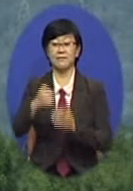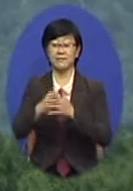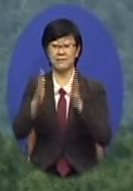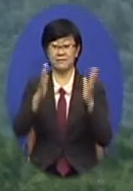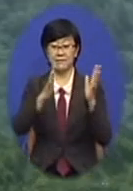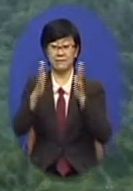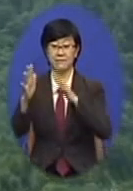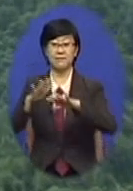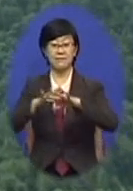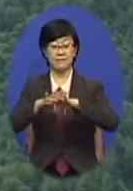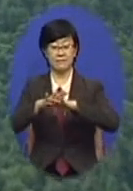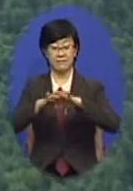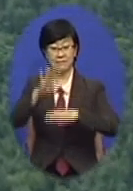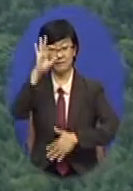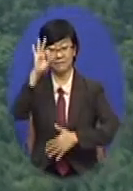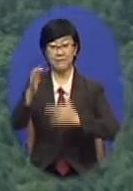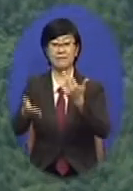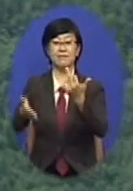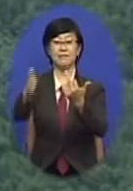새밭이 보이는 안도